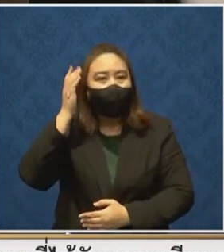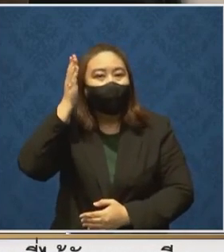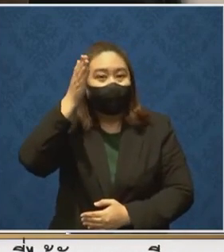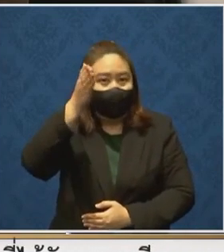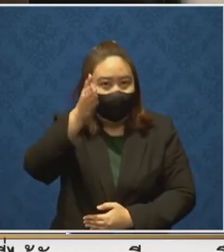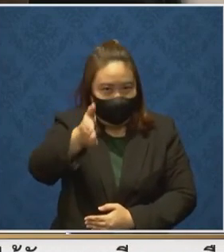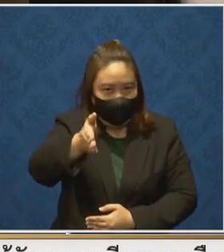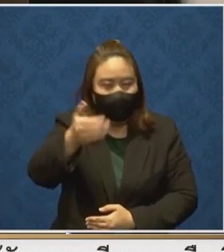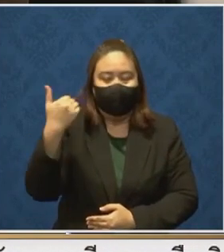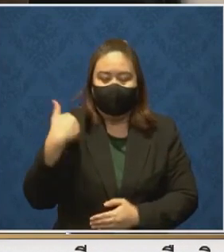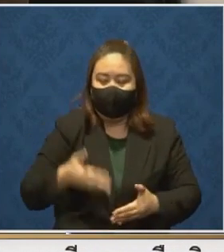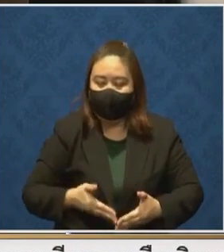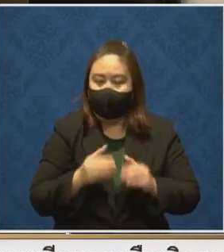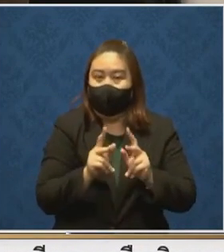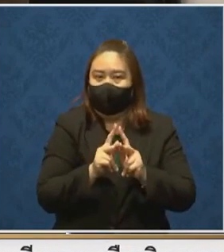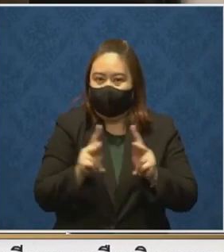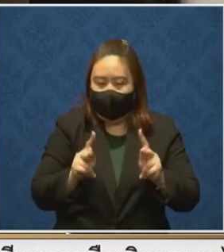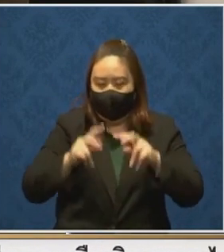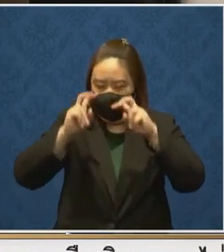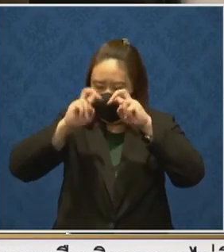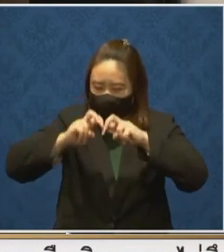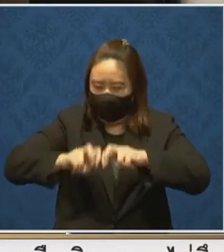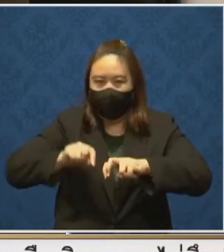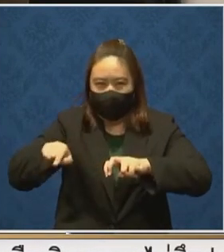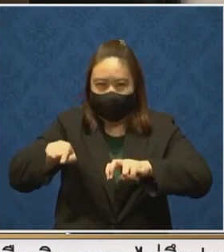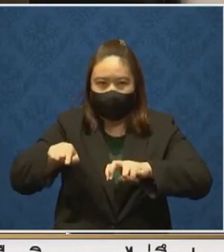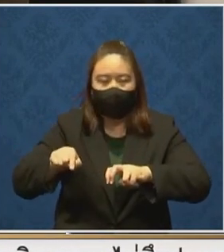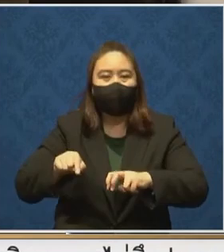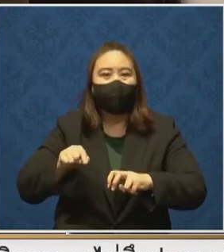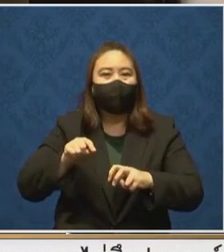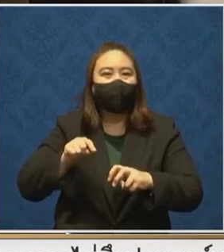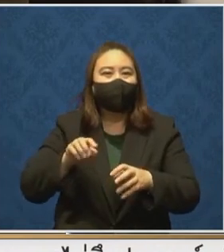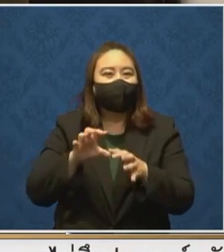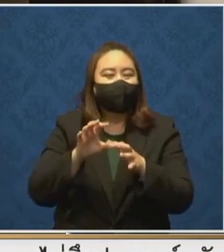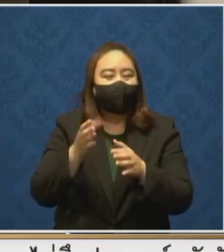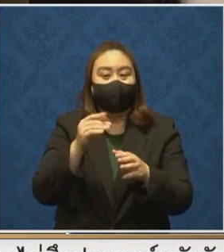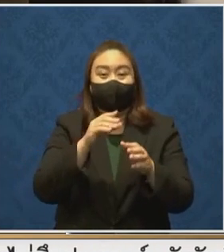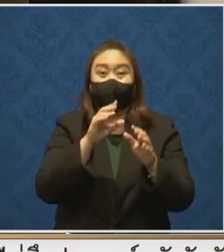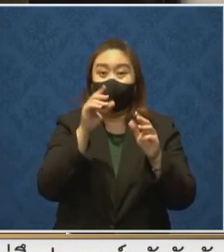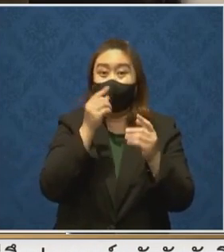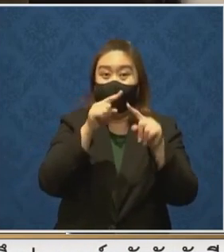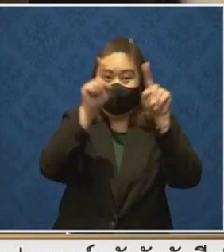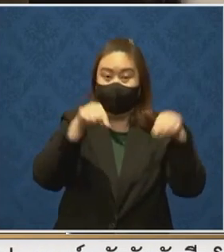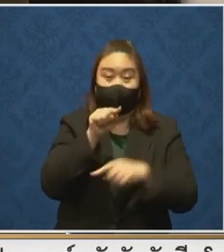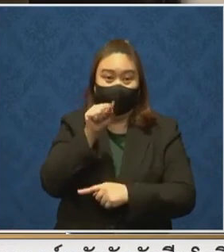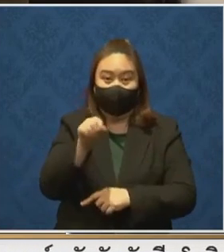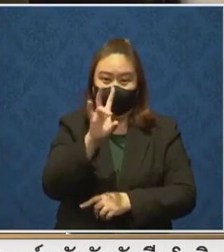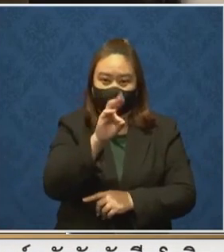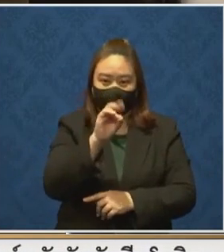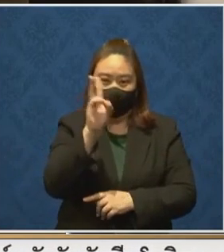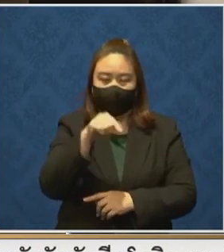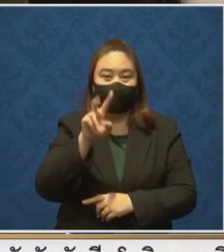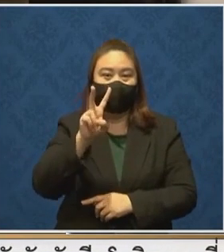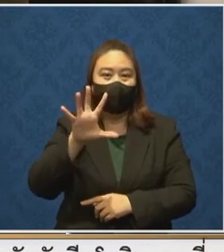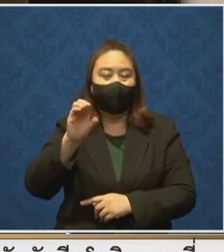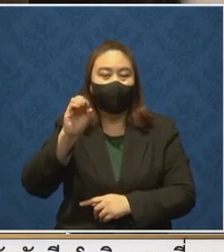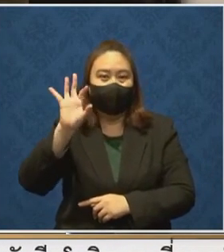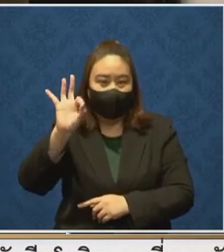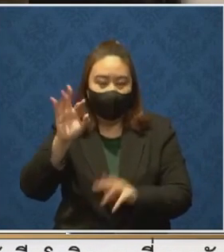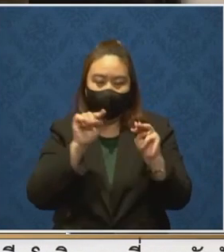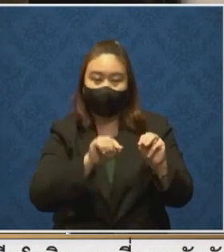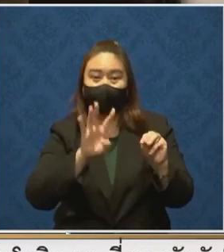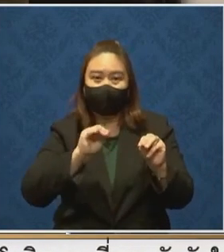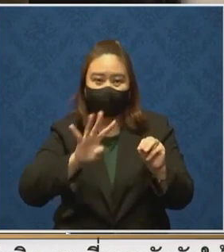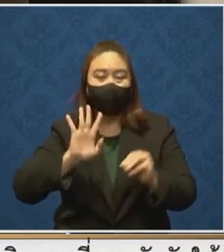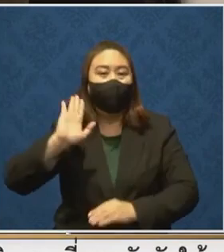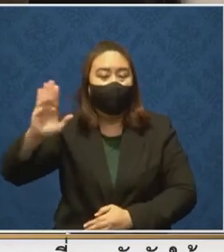มีการตั้งภนากกการสอบส่นข้อเทจจงก harmfulออกคำ สั่งที่ 72 ทั 259 ตามมาเทราี่สสิ ส ของพ